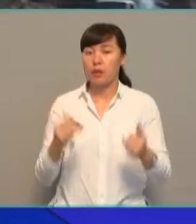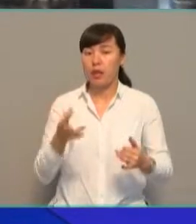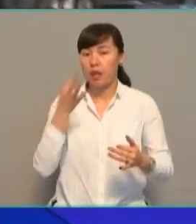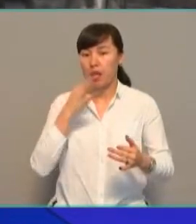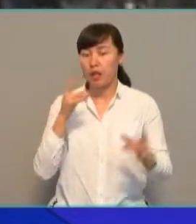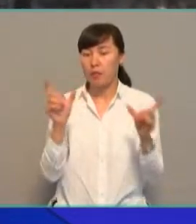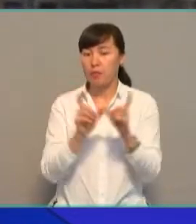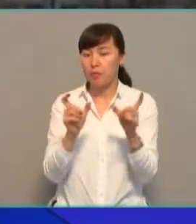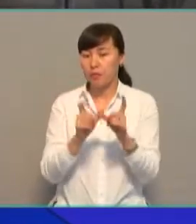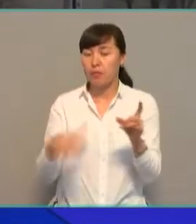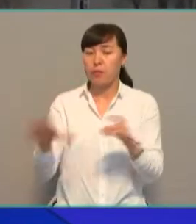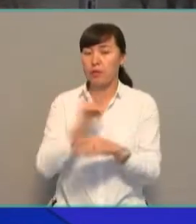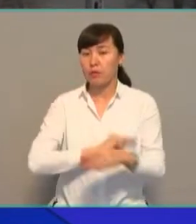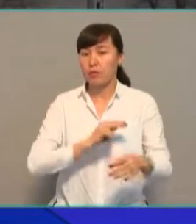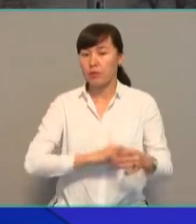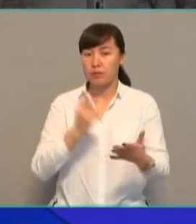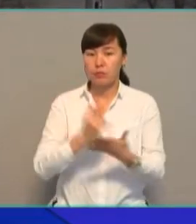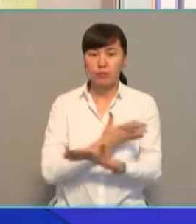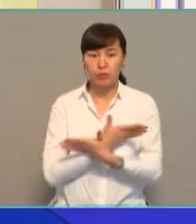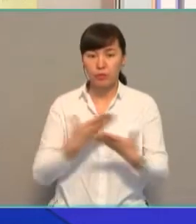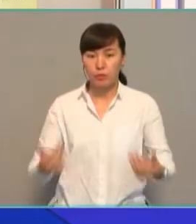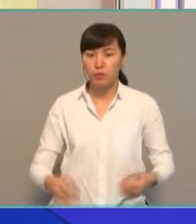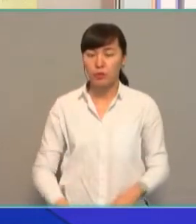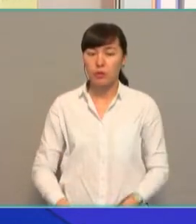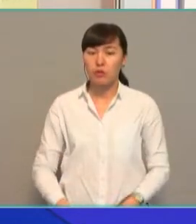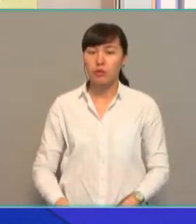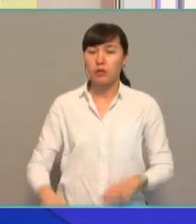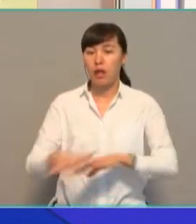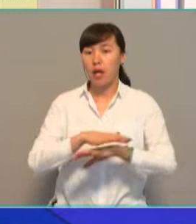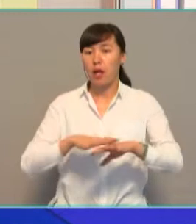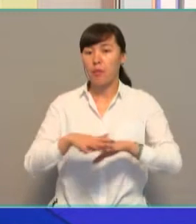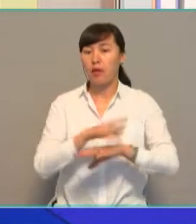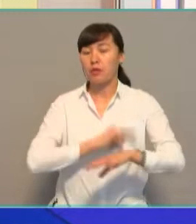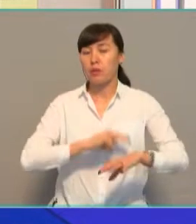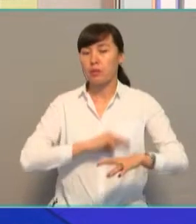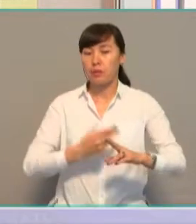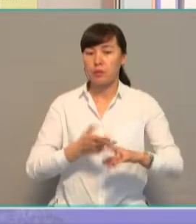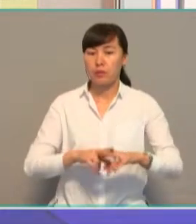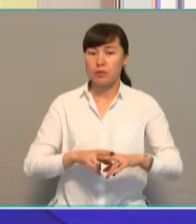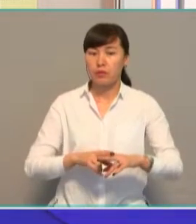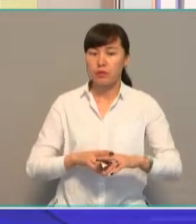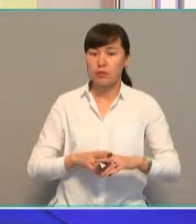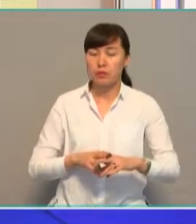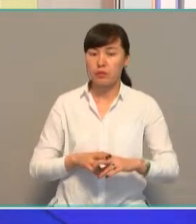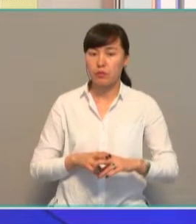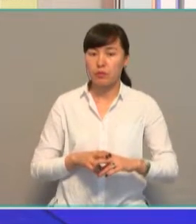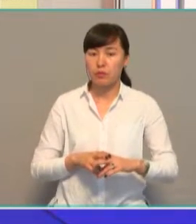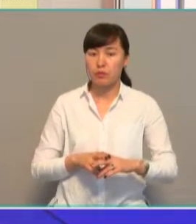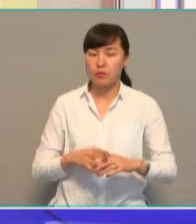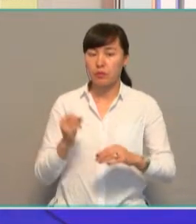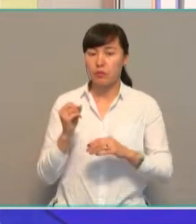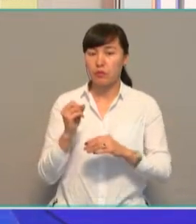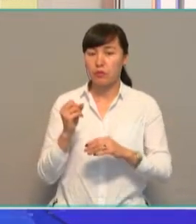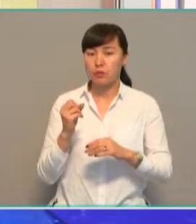мен азық-түлік дүкендерінің жұмысына шектеу жоқ. Базарлардағы жұмыстар бойынша да, ол бойынша да сағат